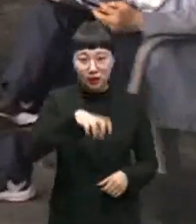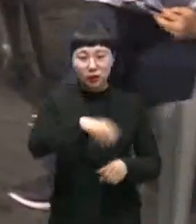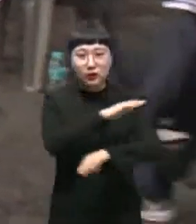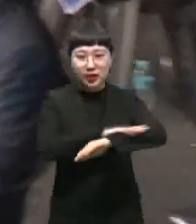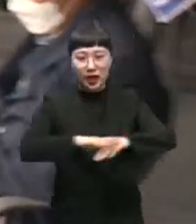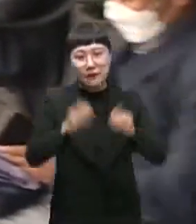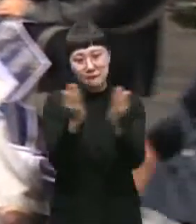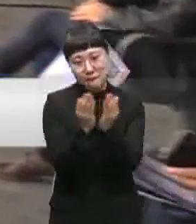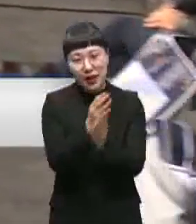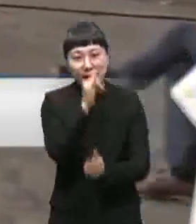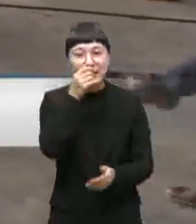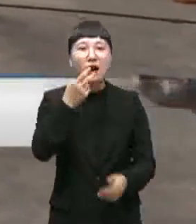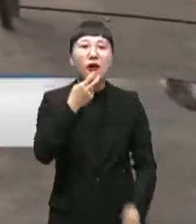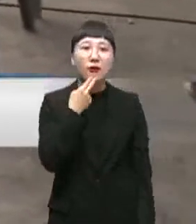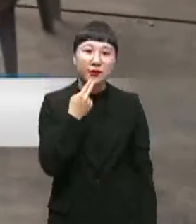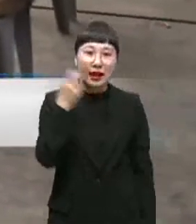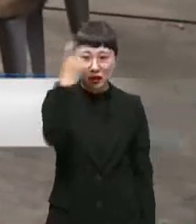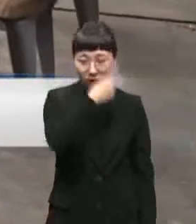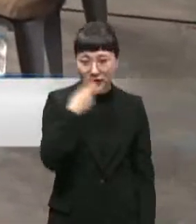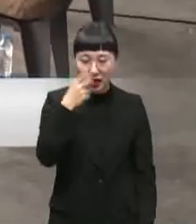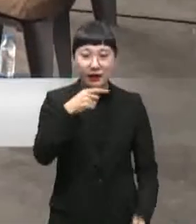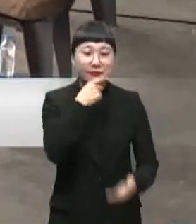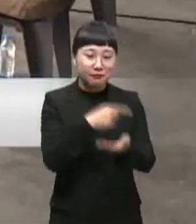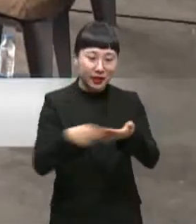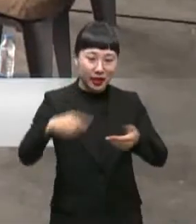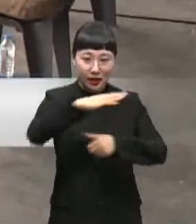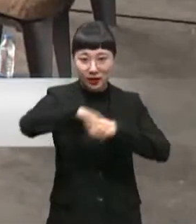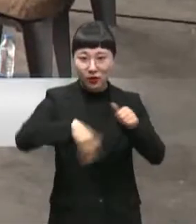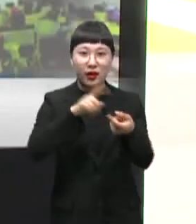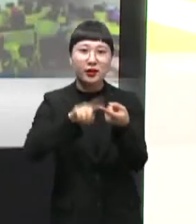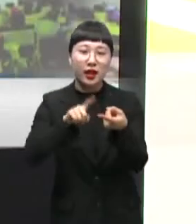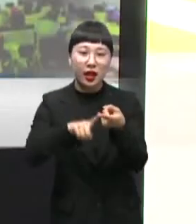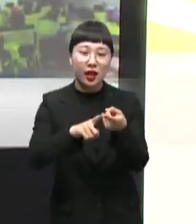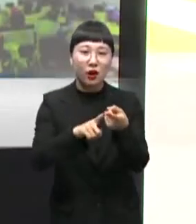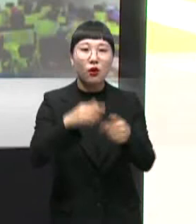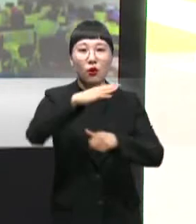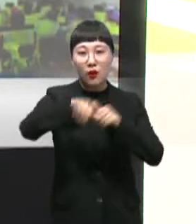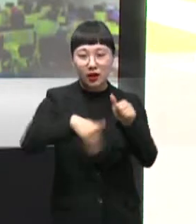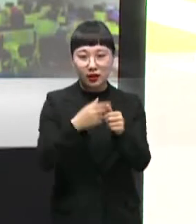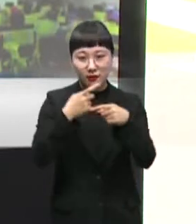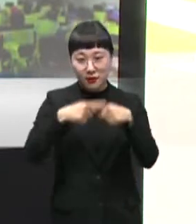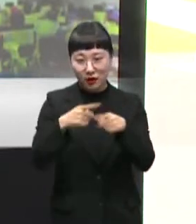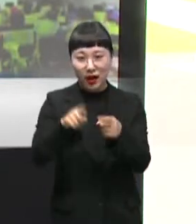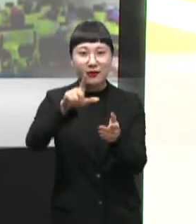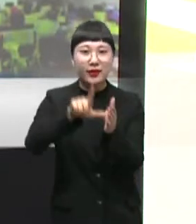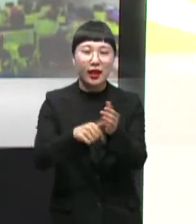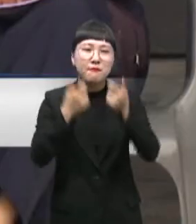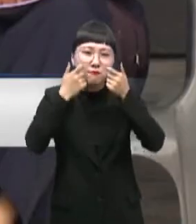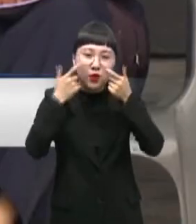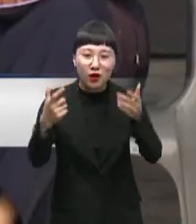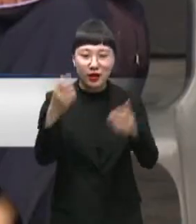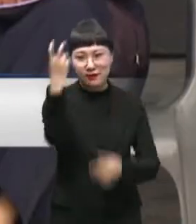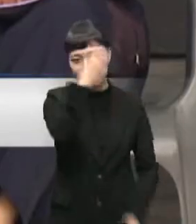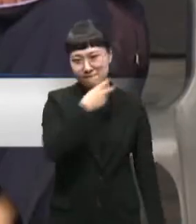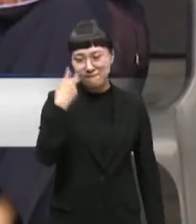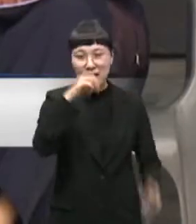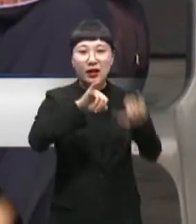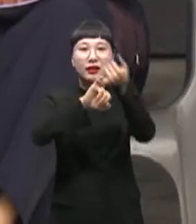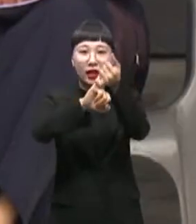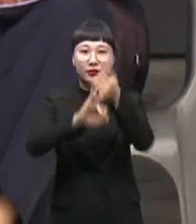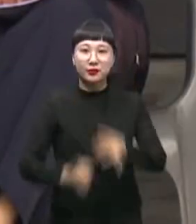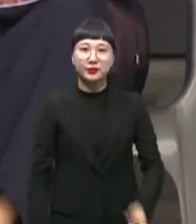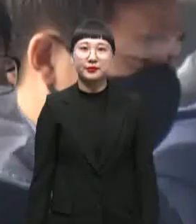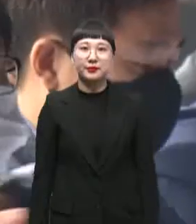말했습니다. 주민들이 우려하는 피해 상황은 다음 단계인 환경영향평가에서 명확하게 조사하겠다고